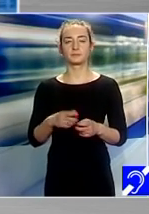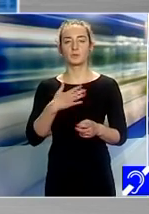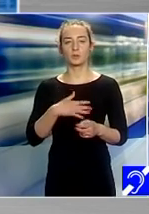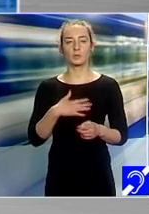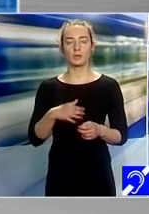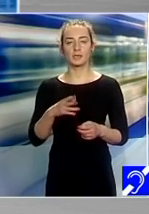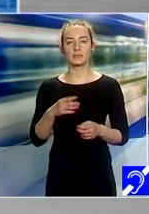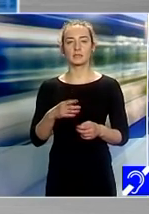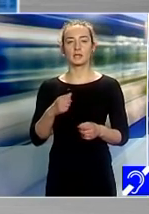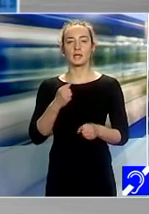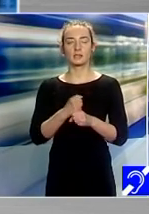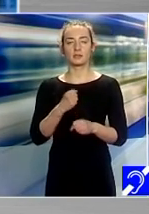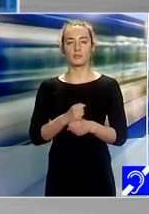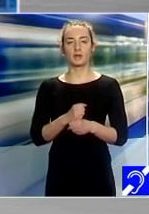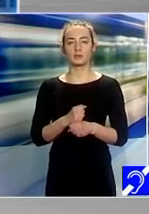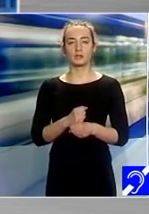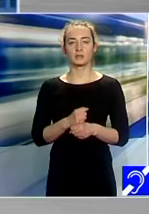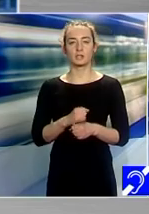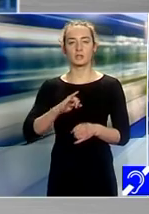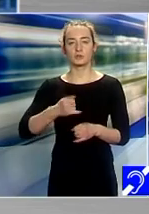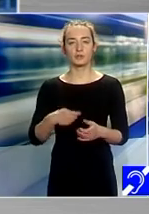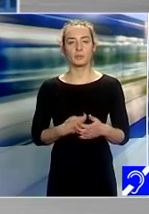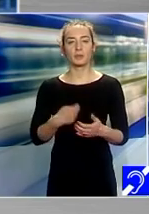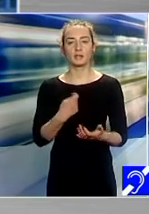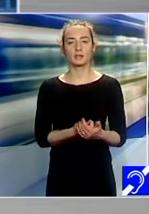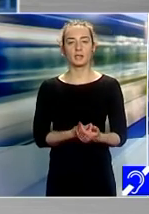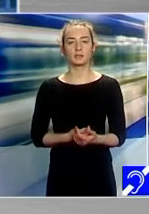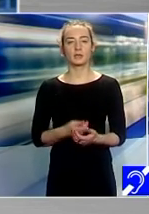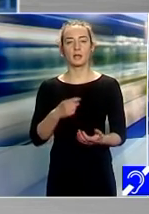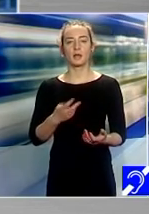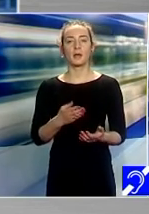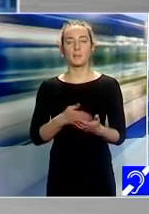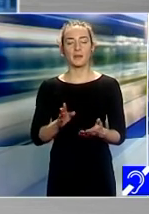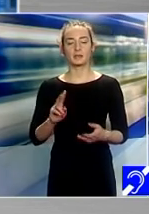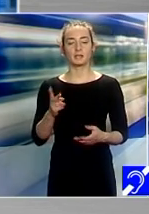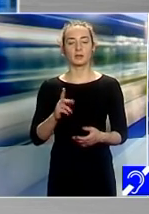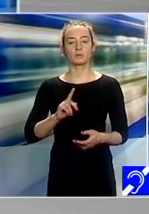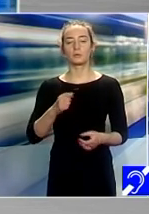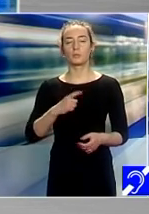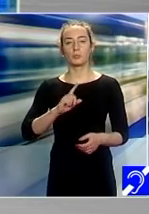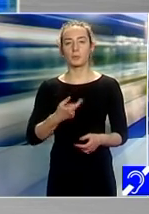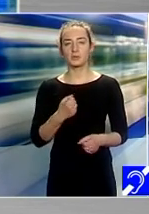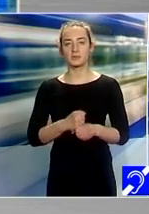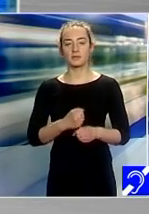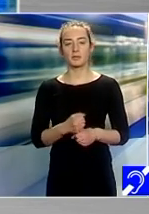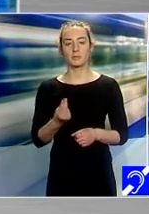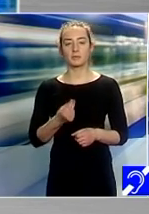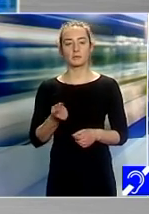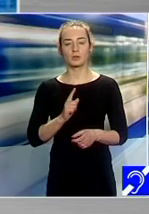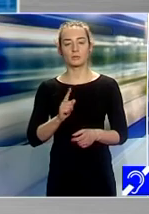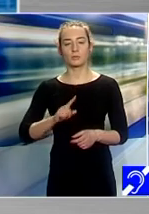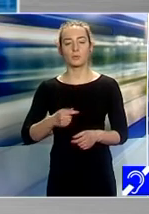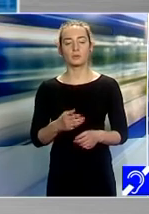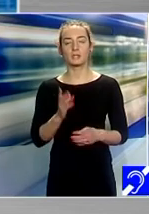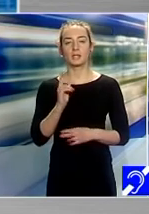doresc, domnul doctor, să-mi faceți și plătesc. Plătesc partea a doua. Nu pot să-i fac treaba aceasta, pentru că eu nu pot să